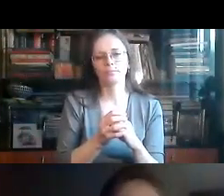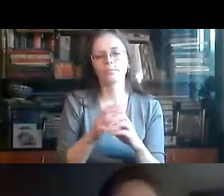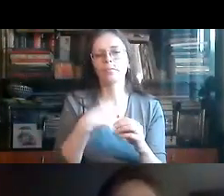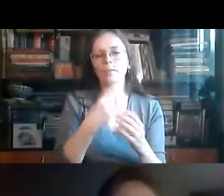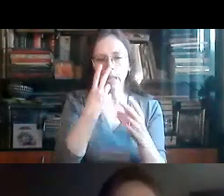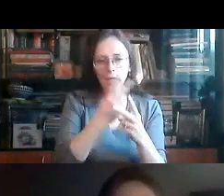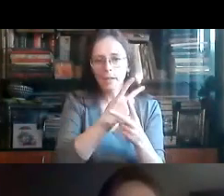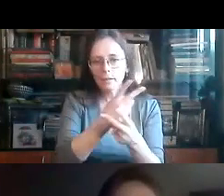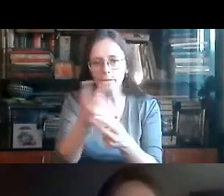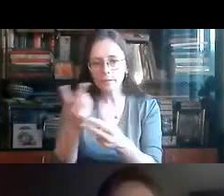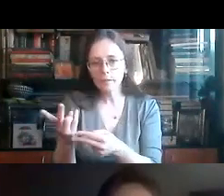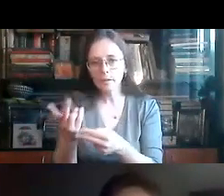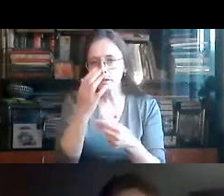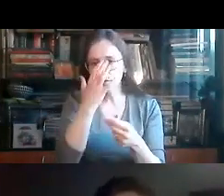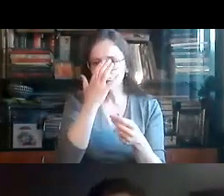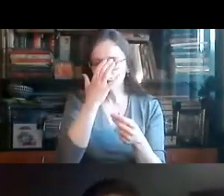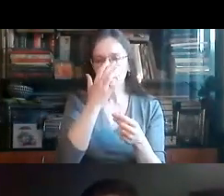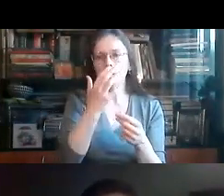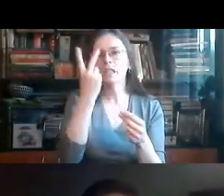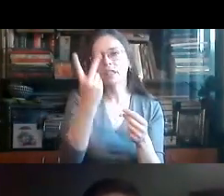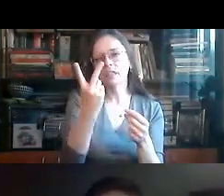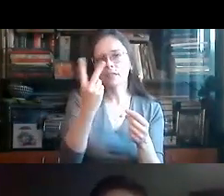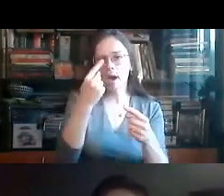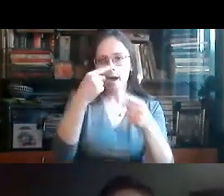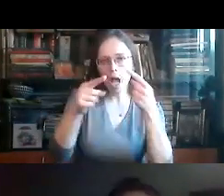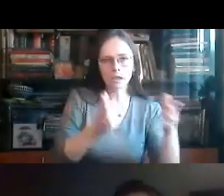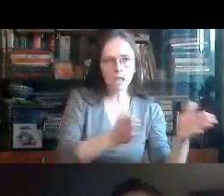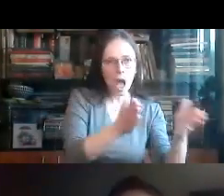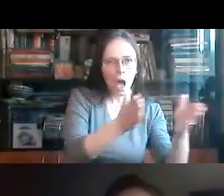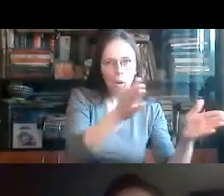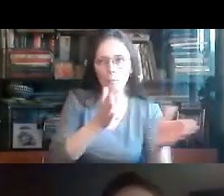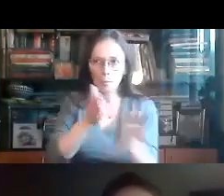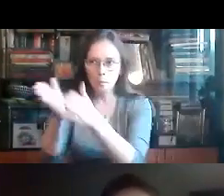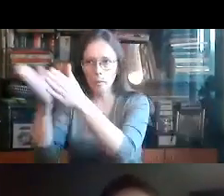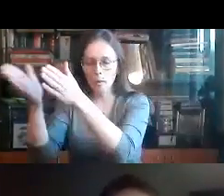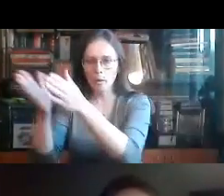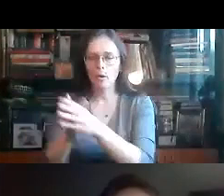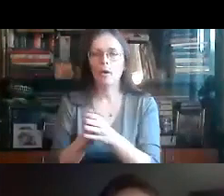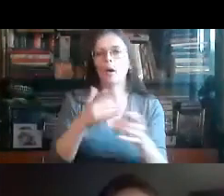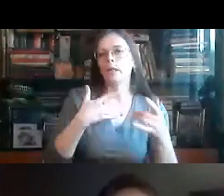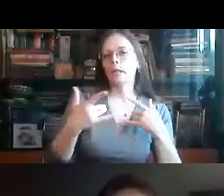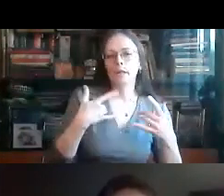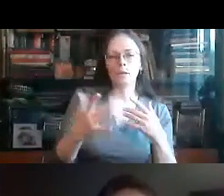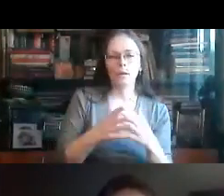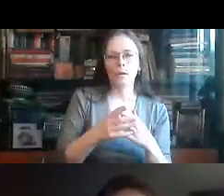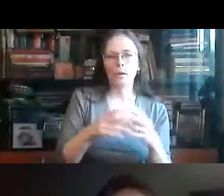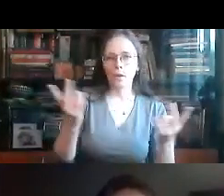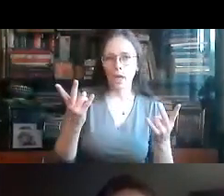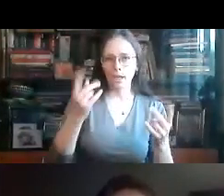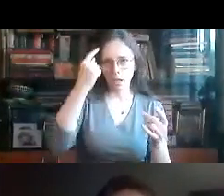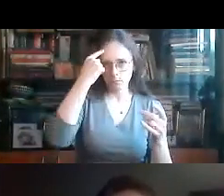таких подхода, да, два пути. То есть, если признавать, что все, это вот все навсегда,